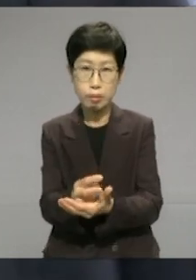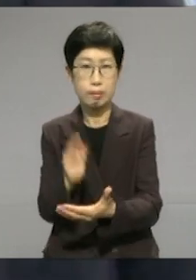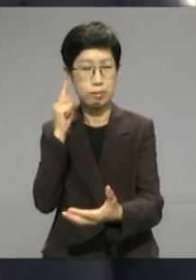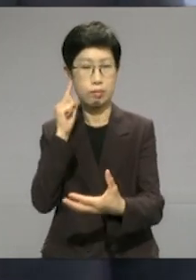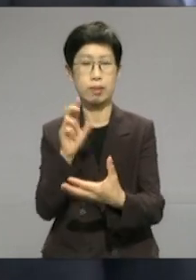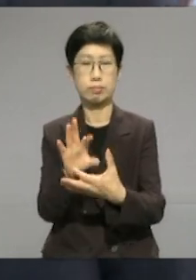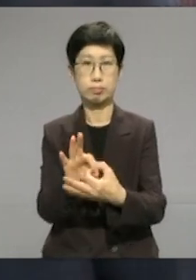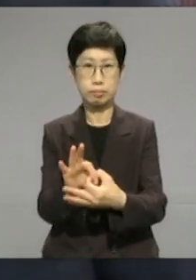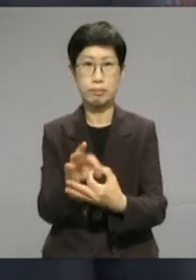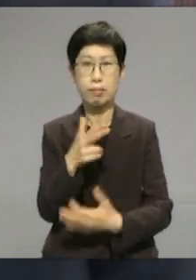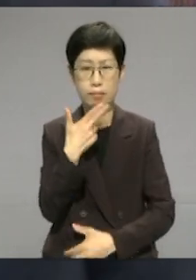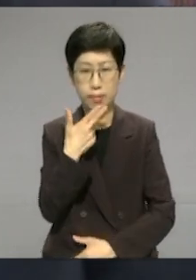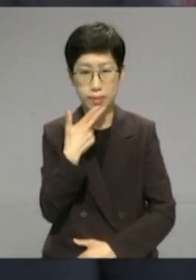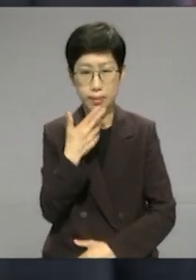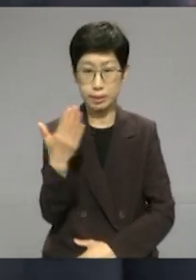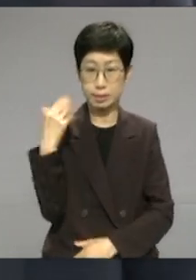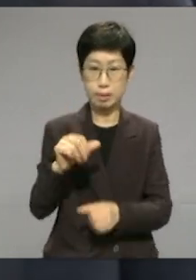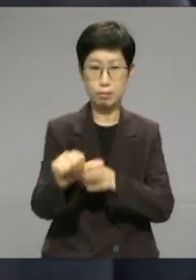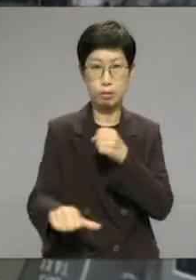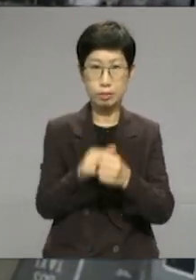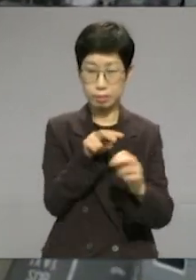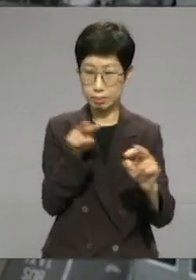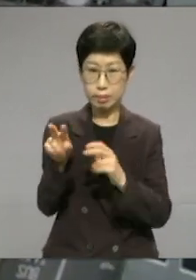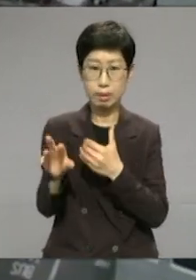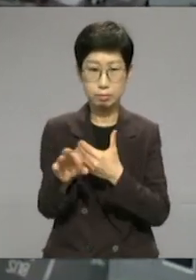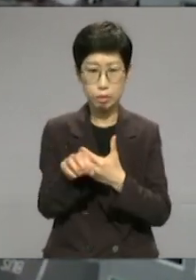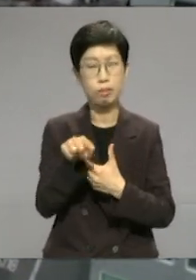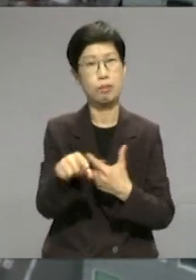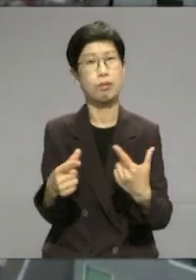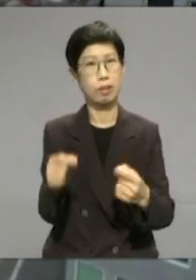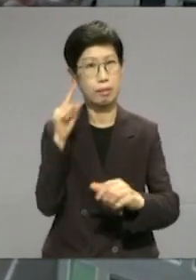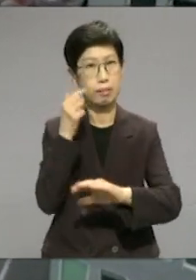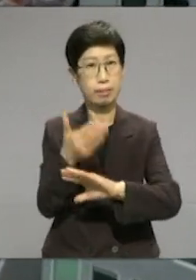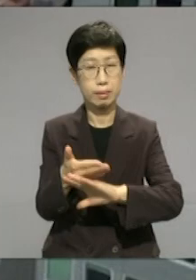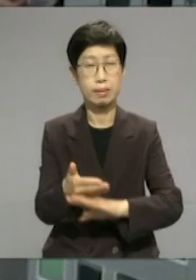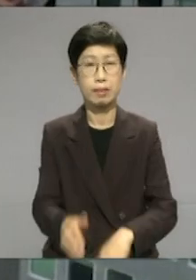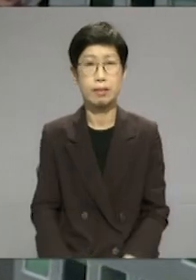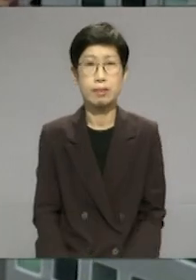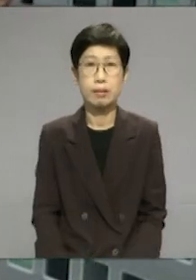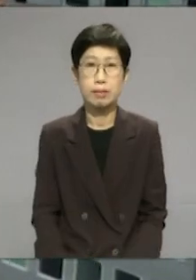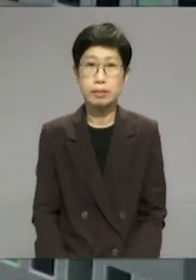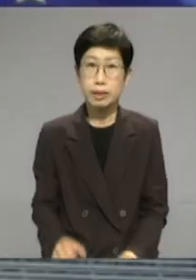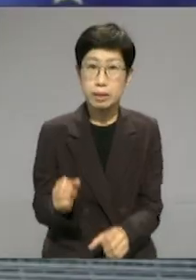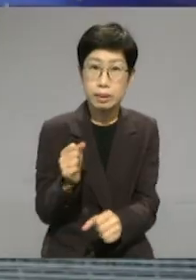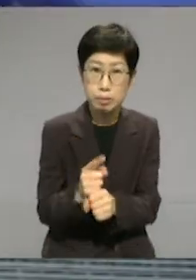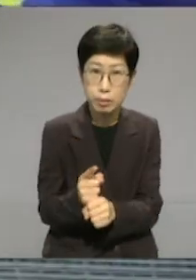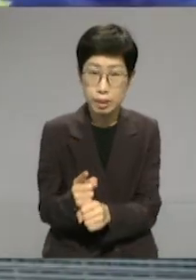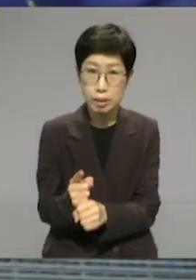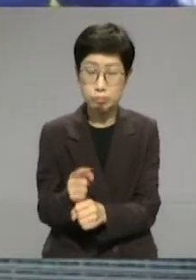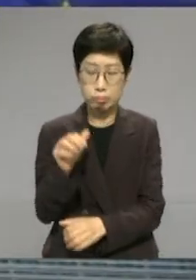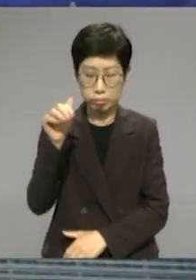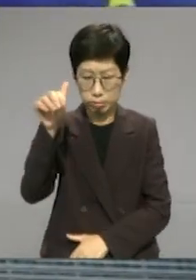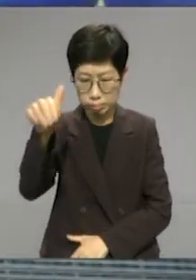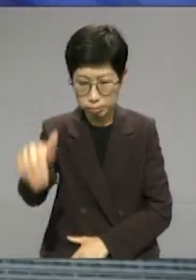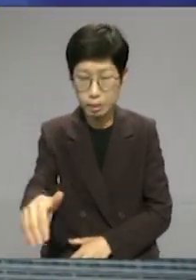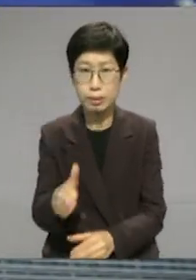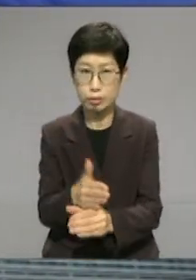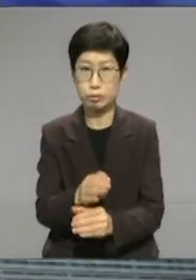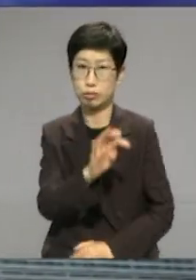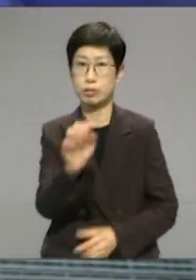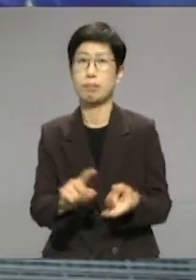5 years, they almost voted against all the elements of the Green Deal. 이미 유럽연합의 기후 정책은 조금씩 후퇴하는